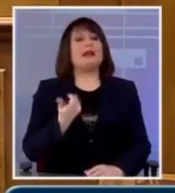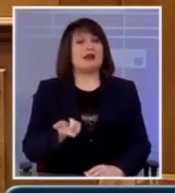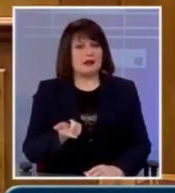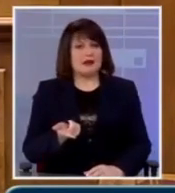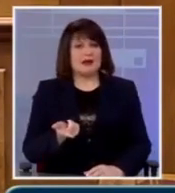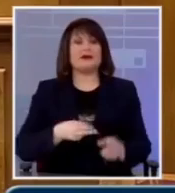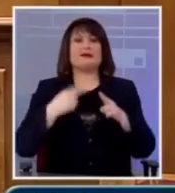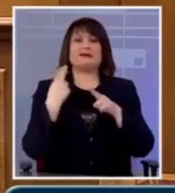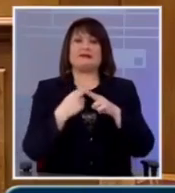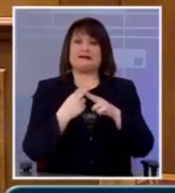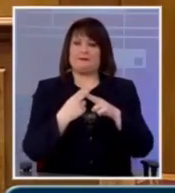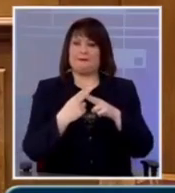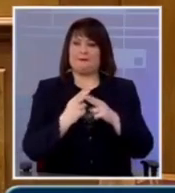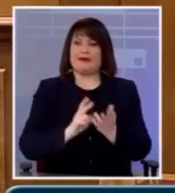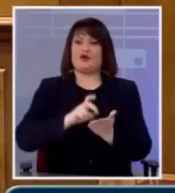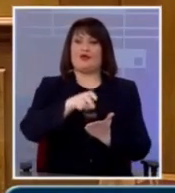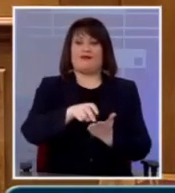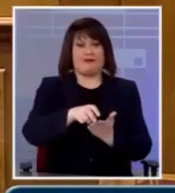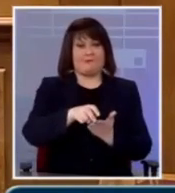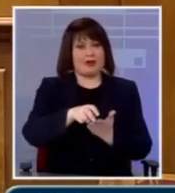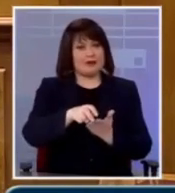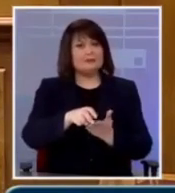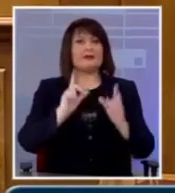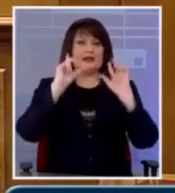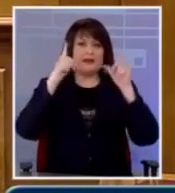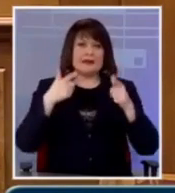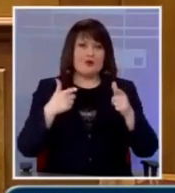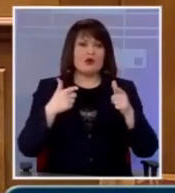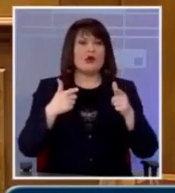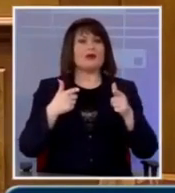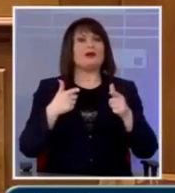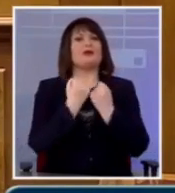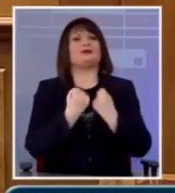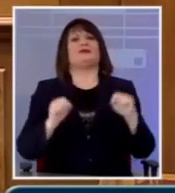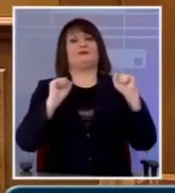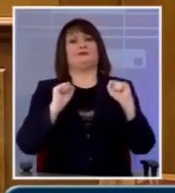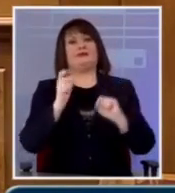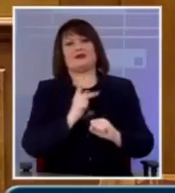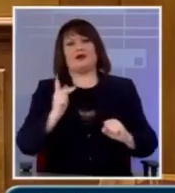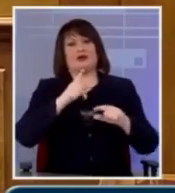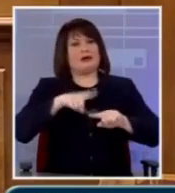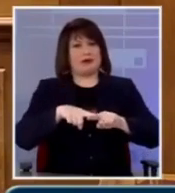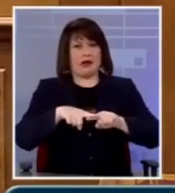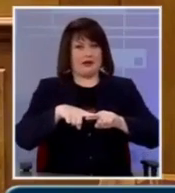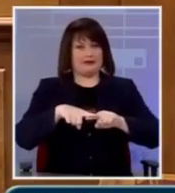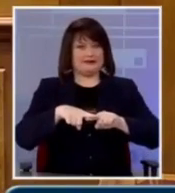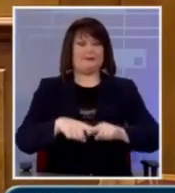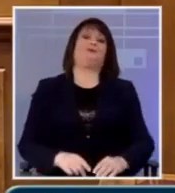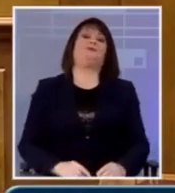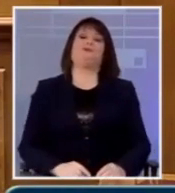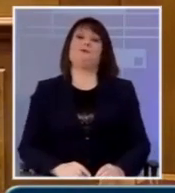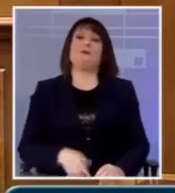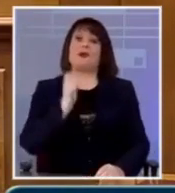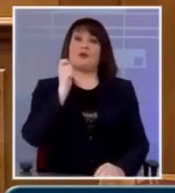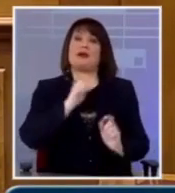έκαναν ένα πολύ σημαντικό βήμα δημοκρατικής χειραφέτησης της ελληνικής κοινωνίας. Η πολιτική αλλαγή